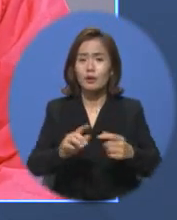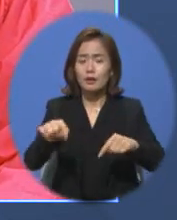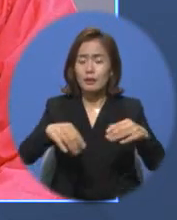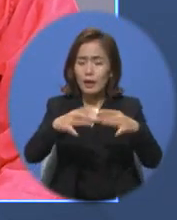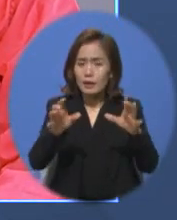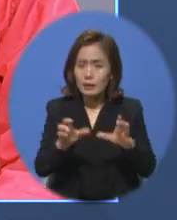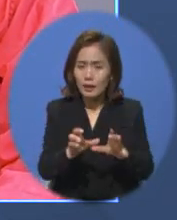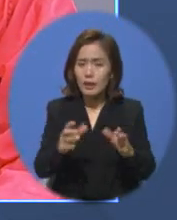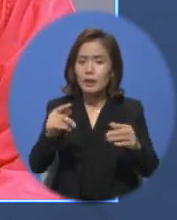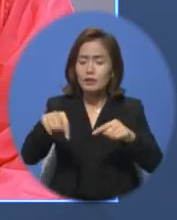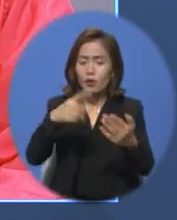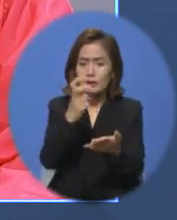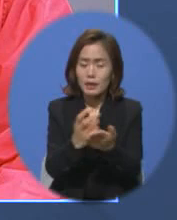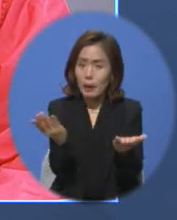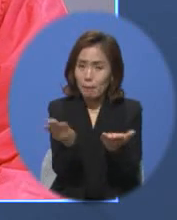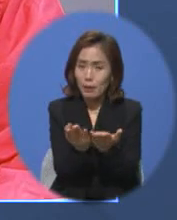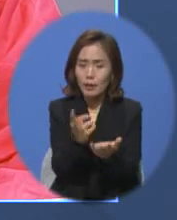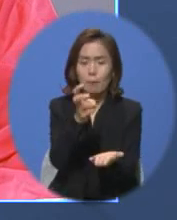의역할은